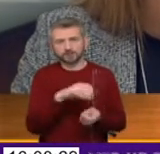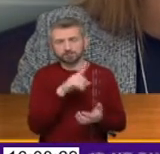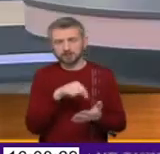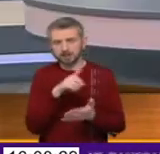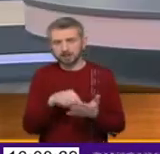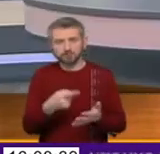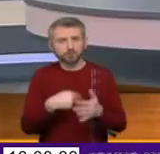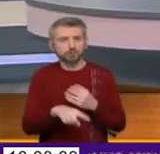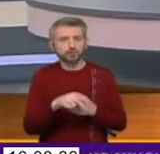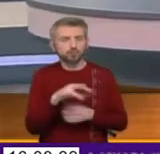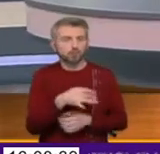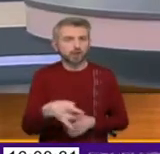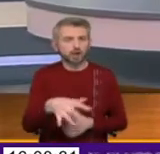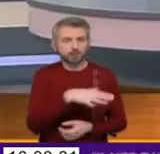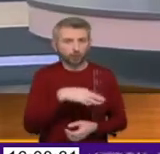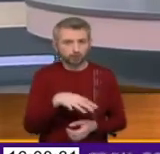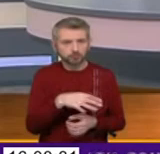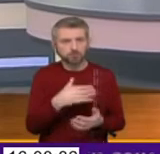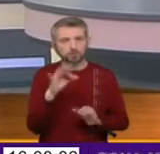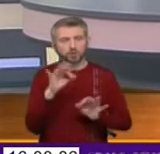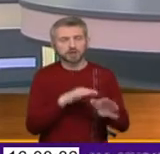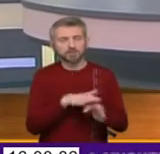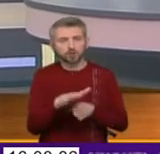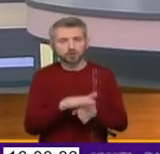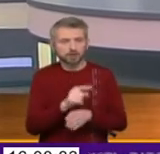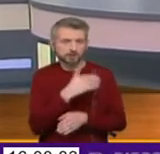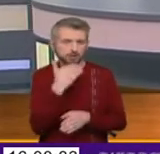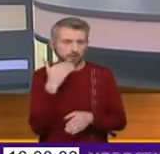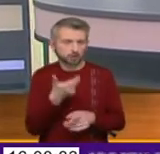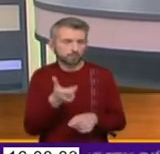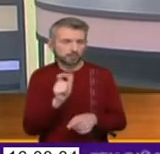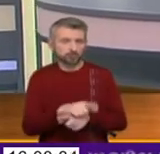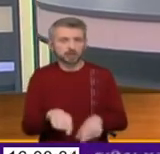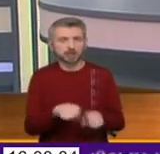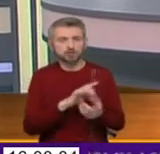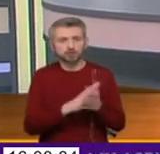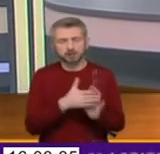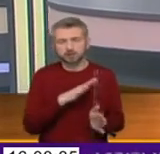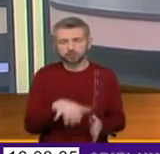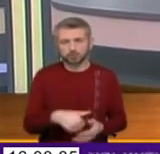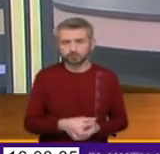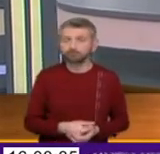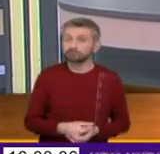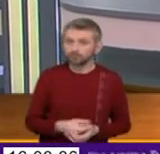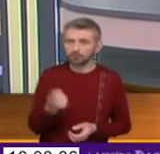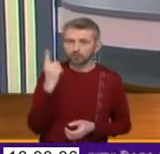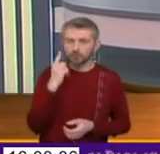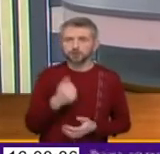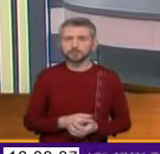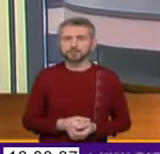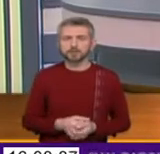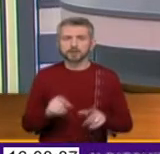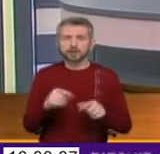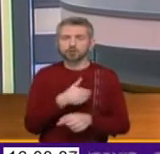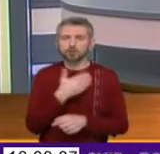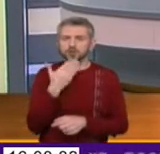питаннями, тому що по району процент виконання, він набагато є більше, і таких ситуацій не було. Так, почули. Також